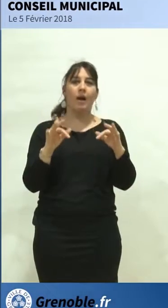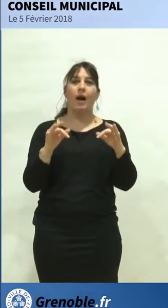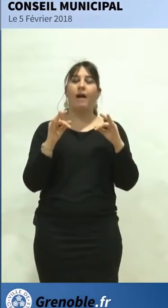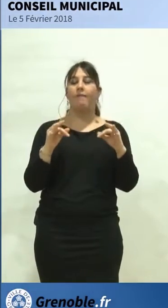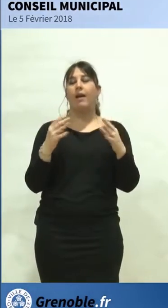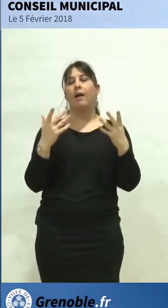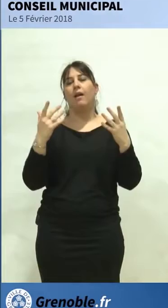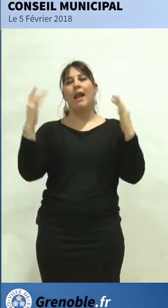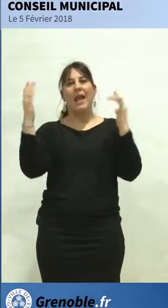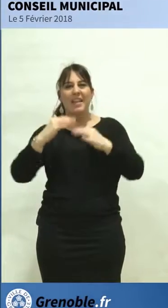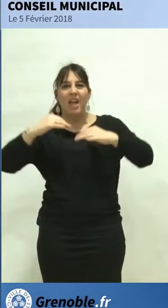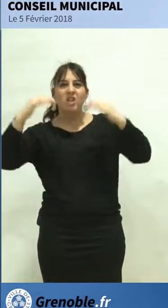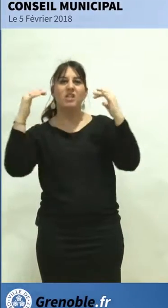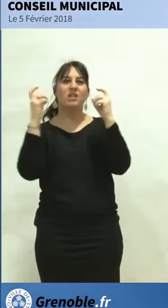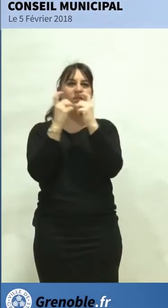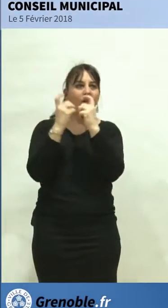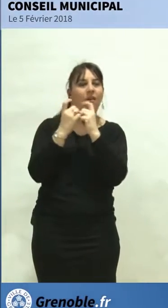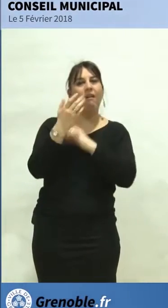performance énergétique.